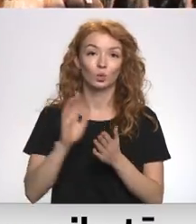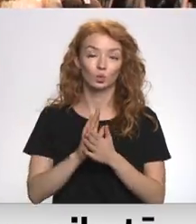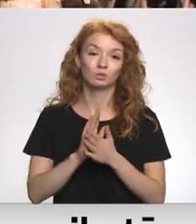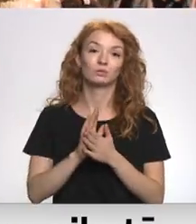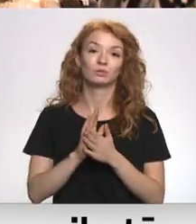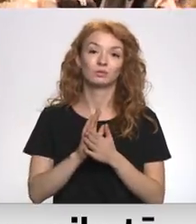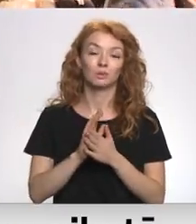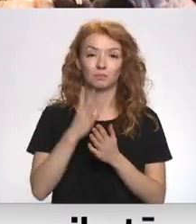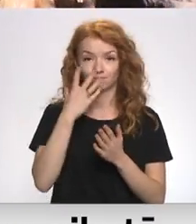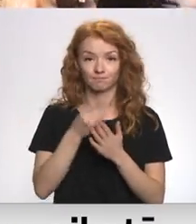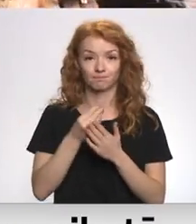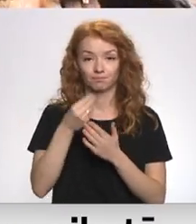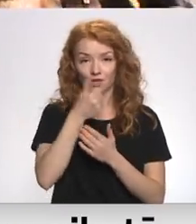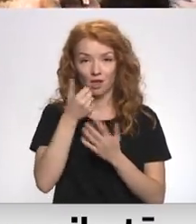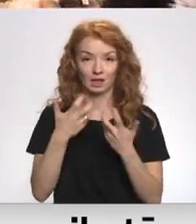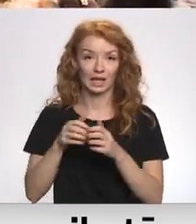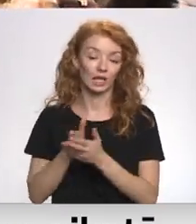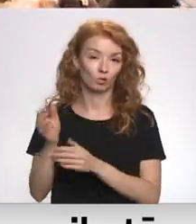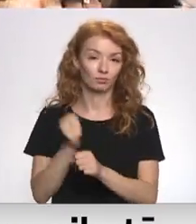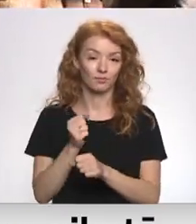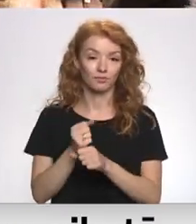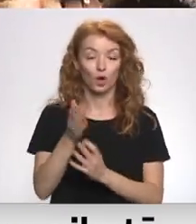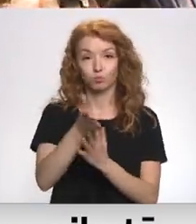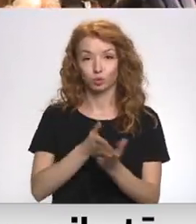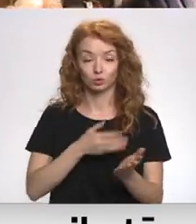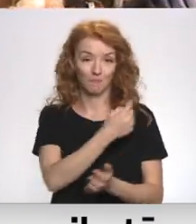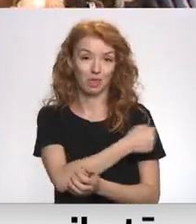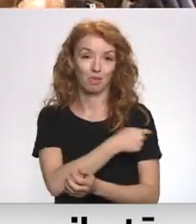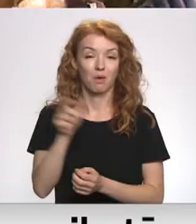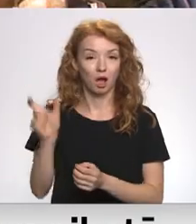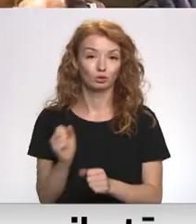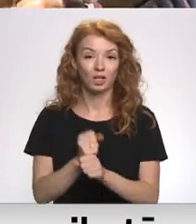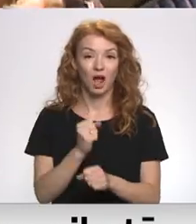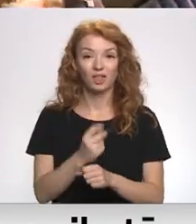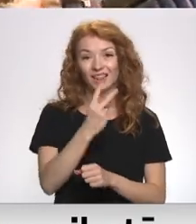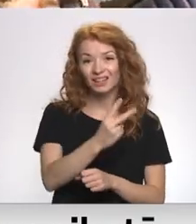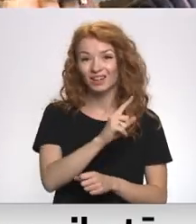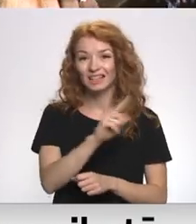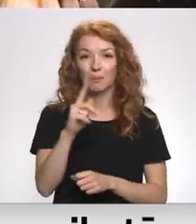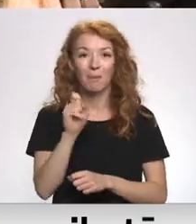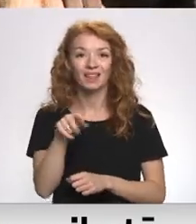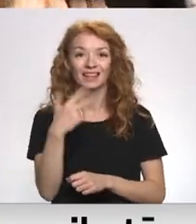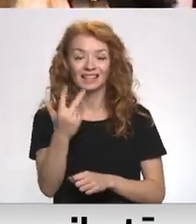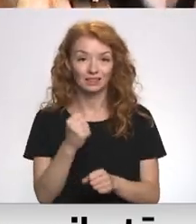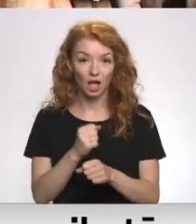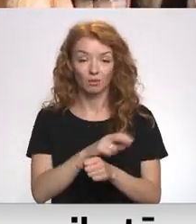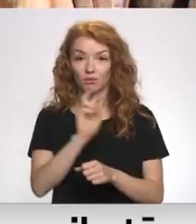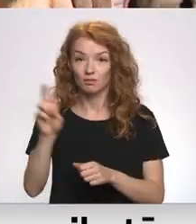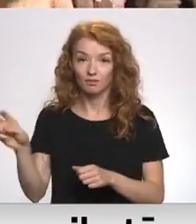klinikām, kur vairāk maksā. Man puse apmēram māsu strādā 2-3 darbos, ir arī grūtības